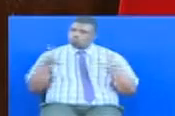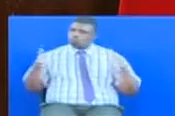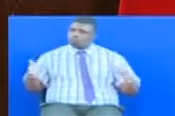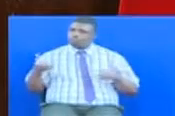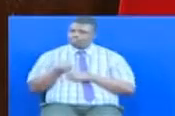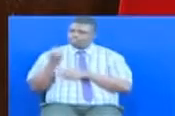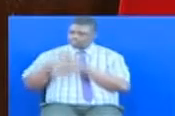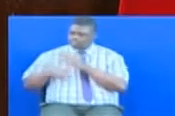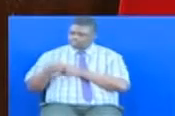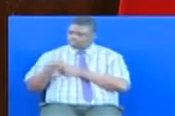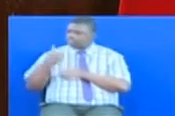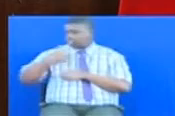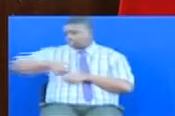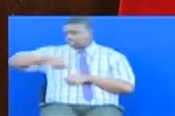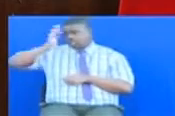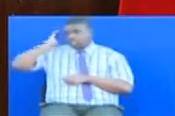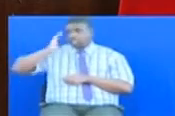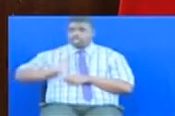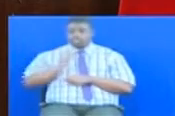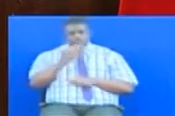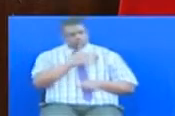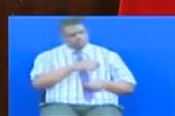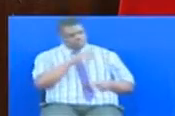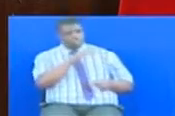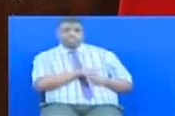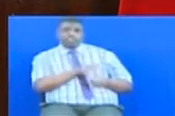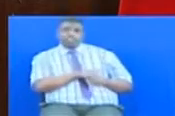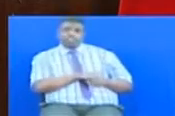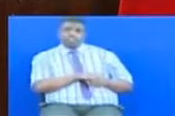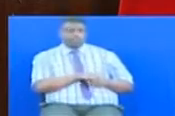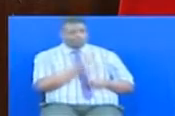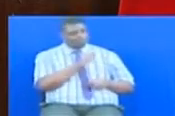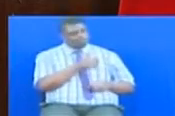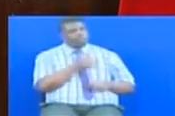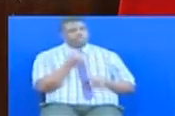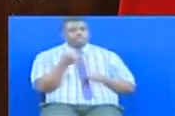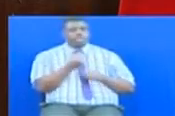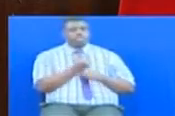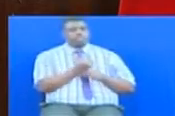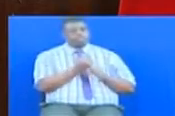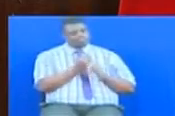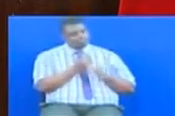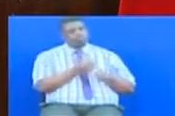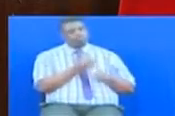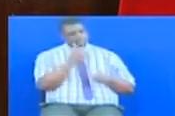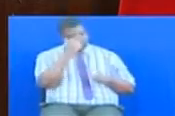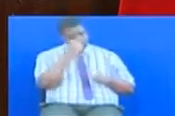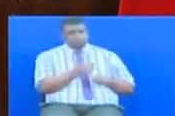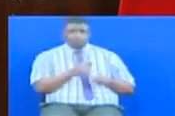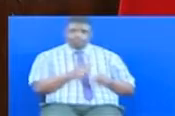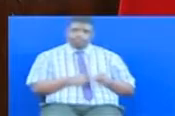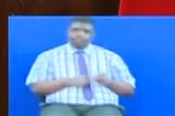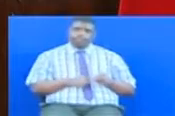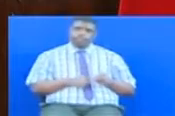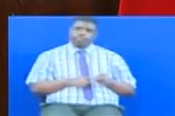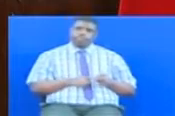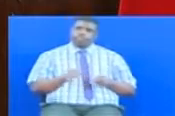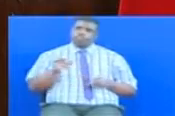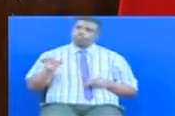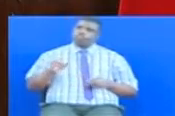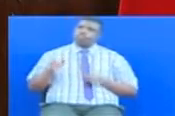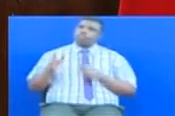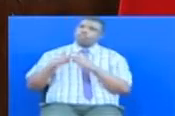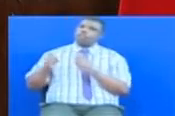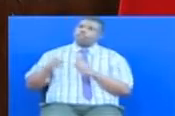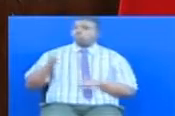ya serikali katika wizara nyingi, na ndio maana uadilifu unakuwa mkubwa, kazi zinakuwa kubwa. Mwambie watu wa Kigoma, mkoa wa Kigoma,